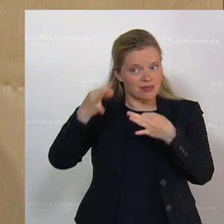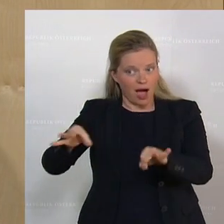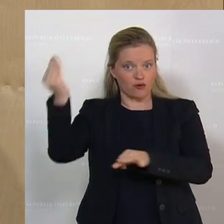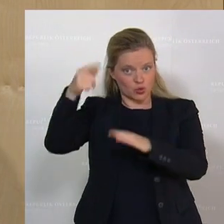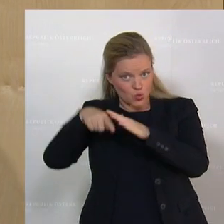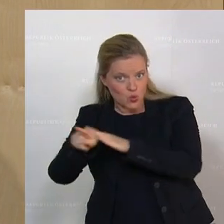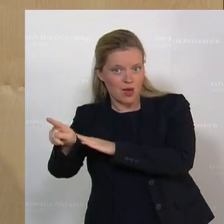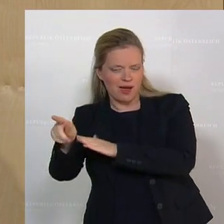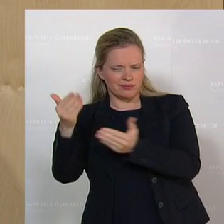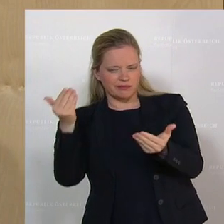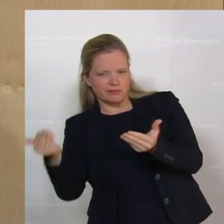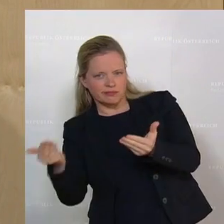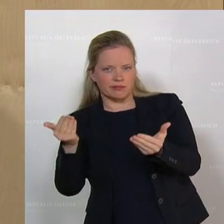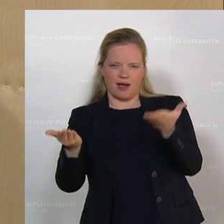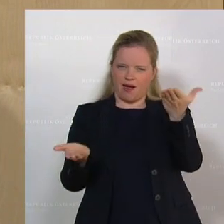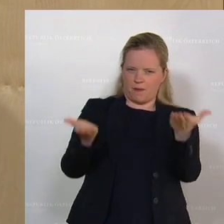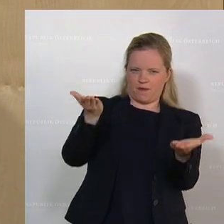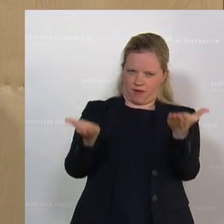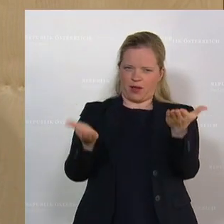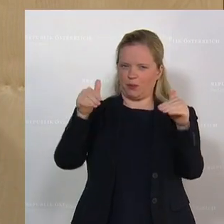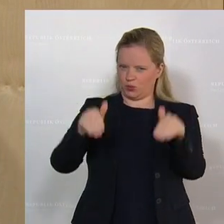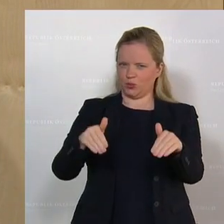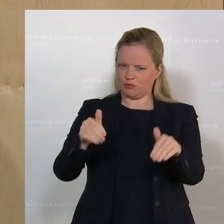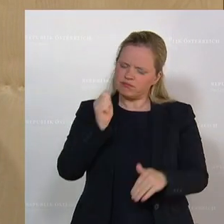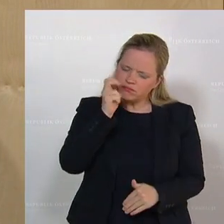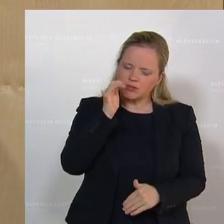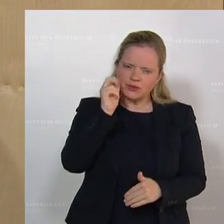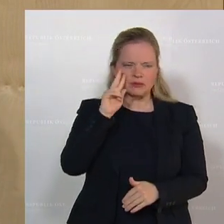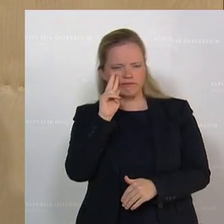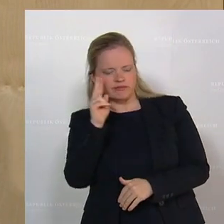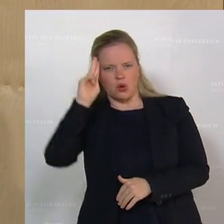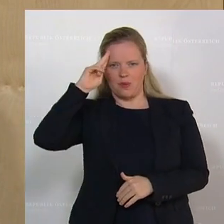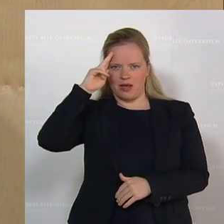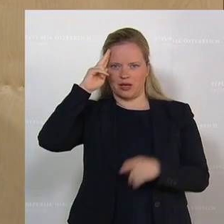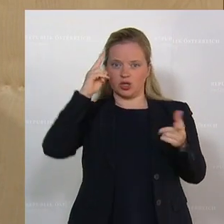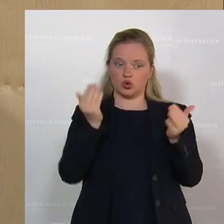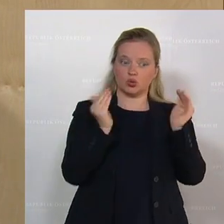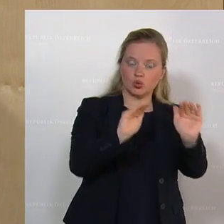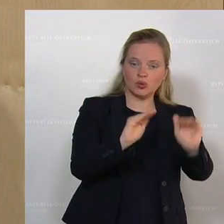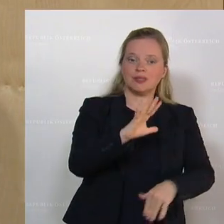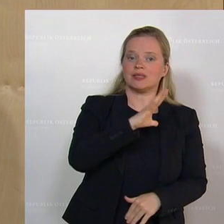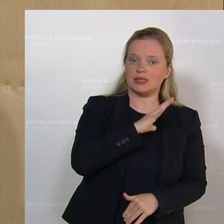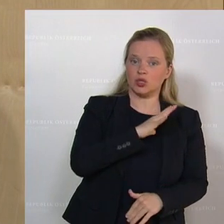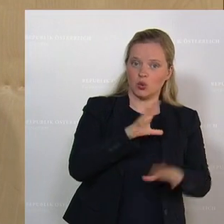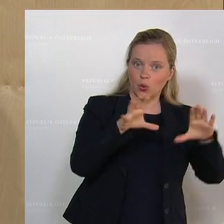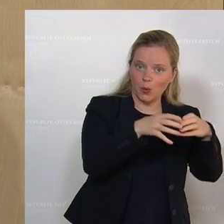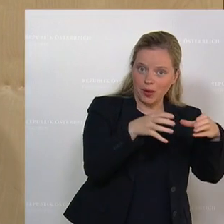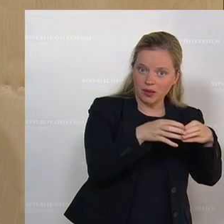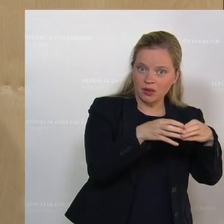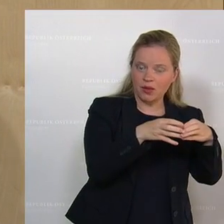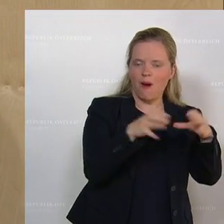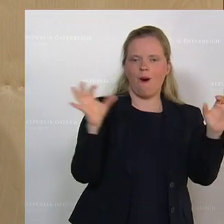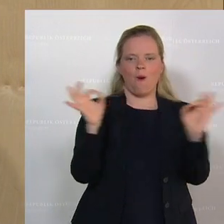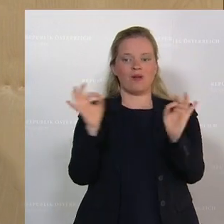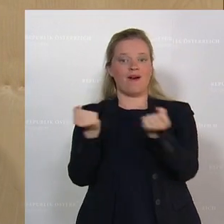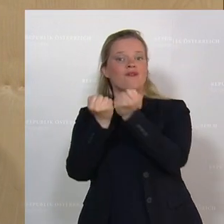gehen auf der anderen Seite. Man hat die Aufgabe abzuwiegen zwischen dem Schutz von Risikogruppen und dem Eingriff